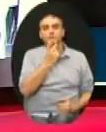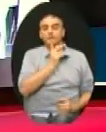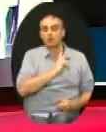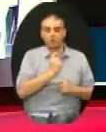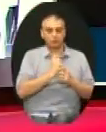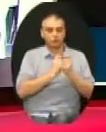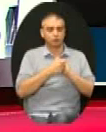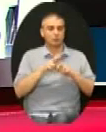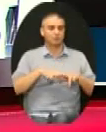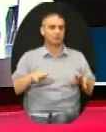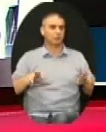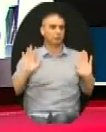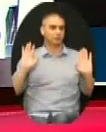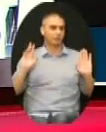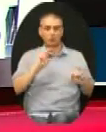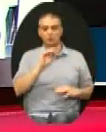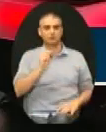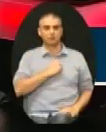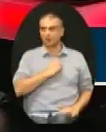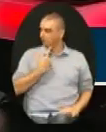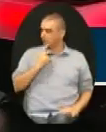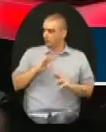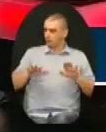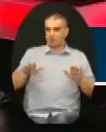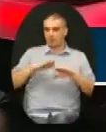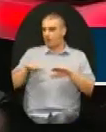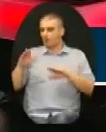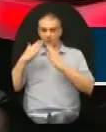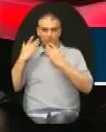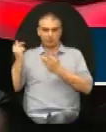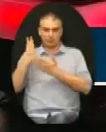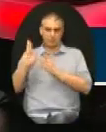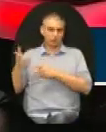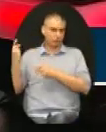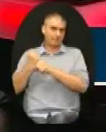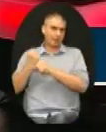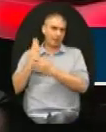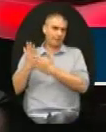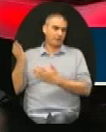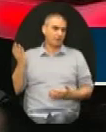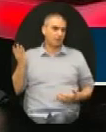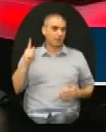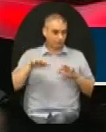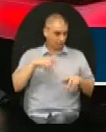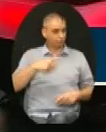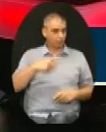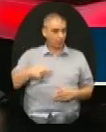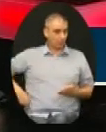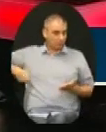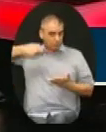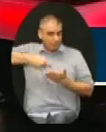שינוי בסטטוס קוו. אז בעניין הזה אי שינוי, אז הרחבה לרפורמים, אגב, כבר יש, היא פעילה. אבל שהממשלה